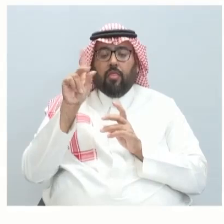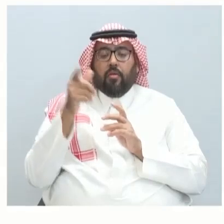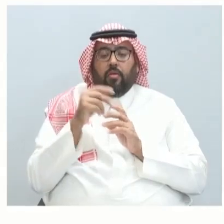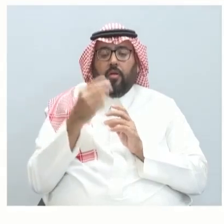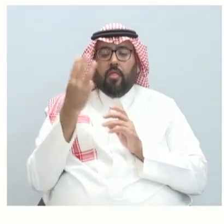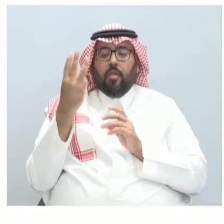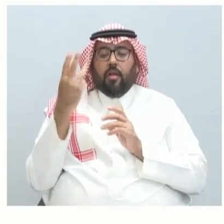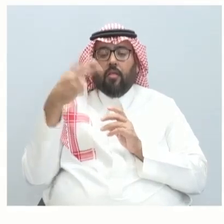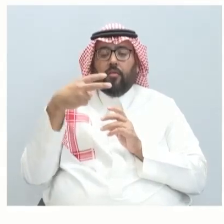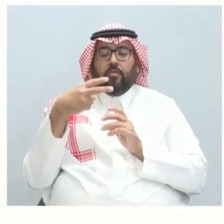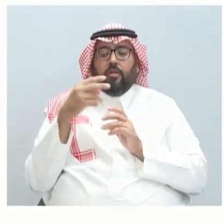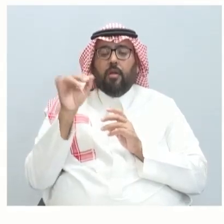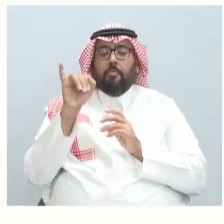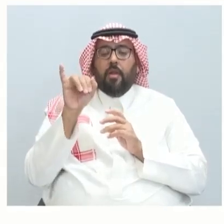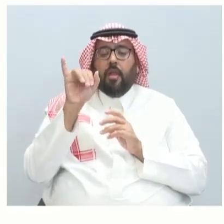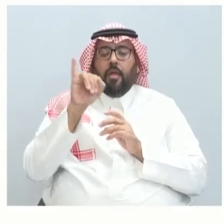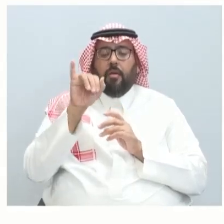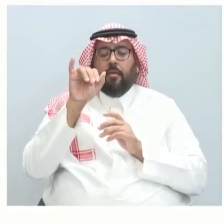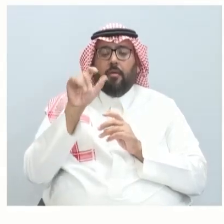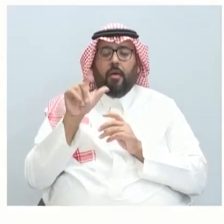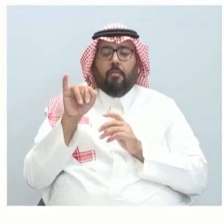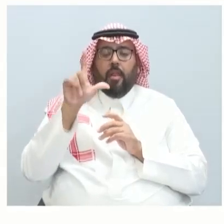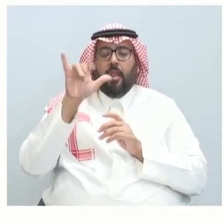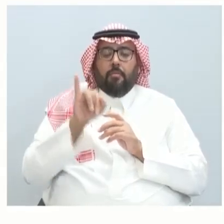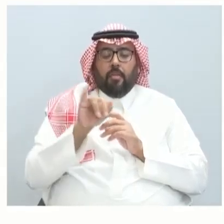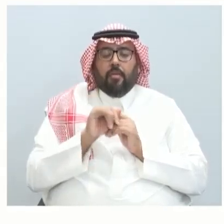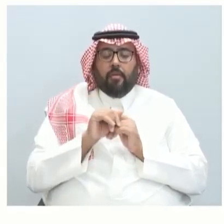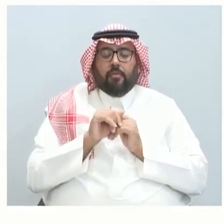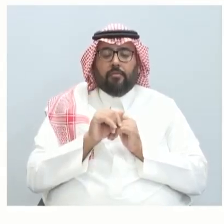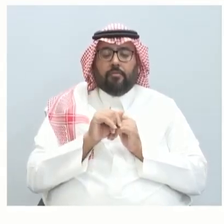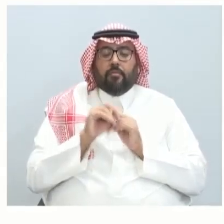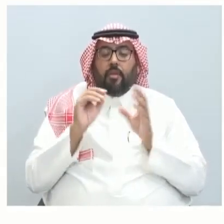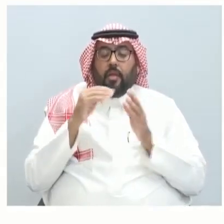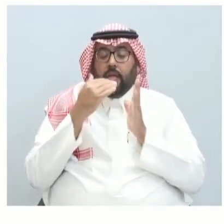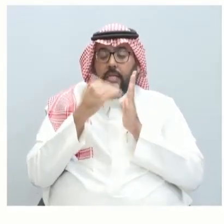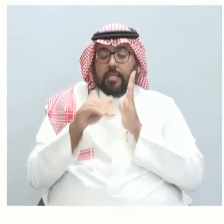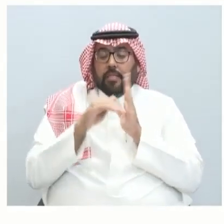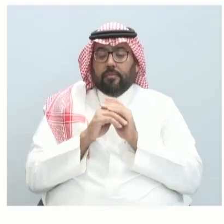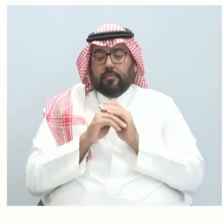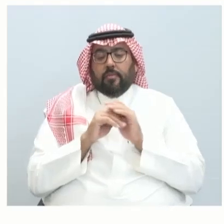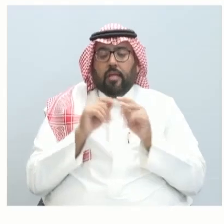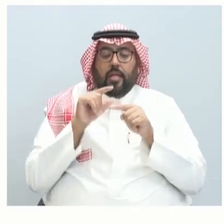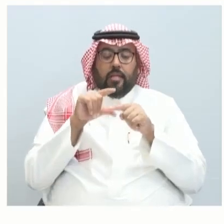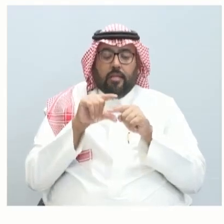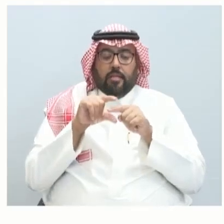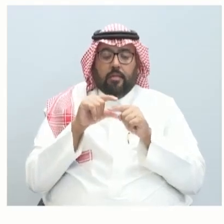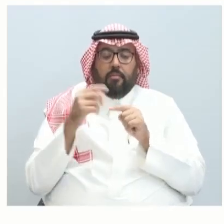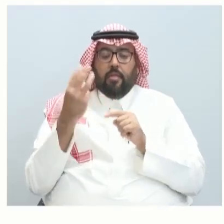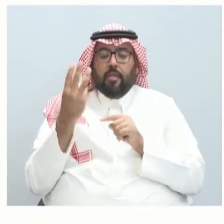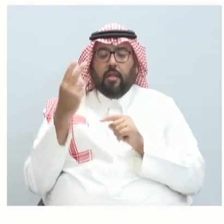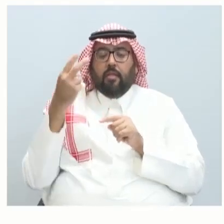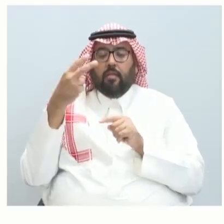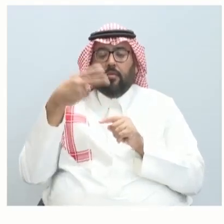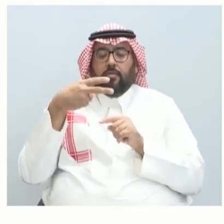23 ملي مترا نريد ان نوجد نصفه اذا ساقوم بماذا بقسمه ثلاثه وعشرون